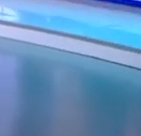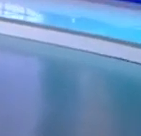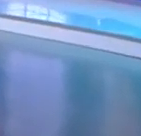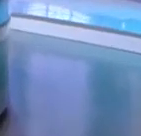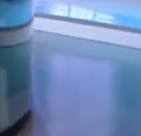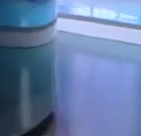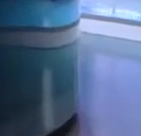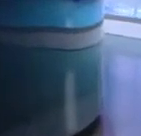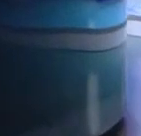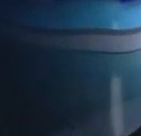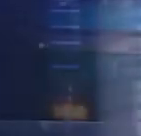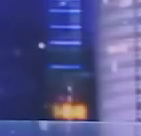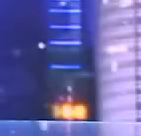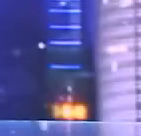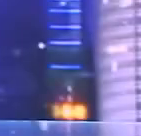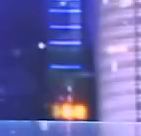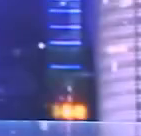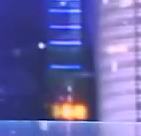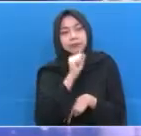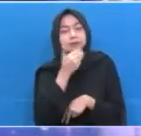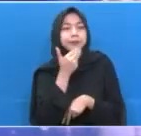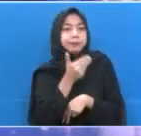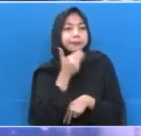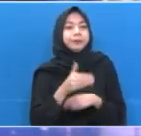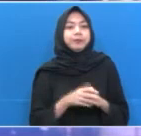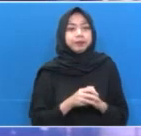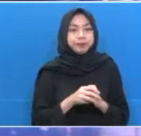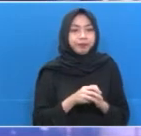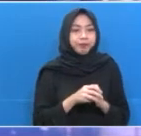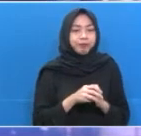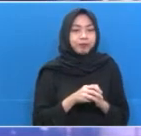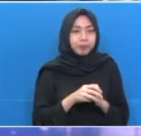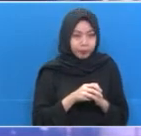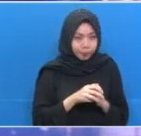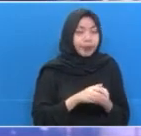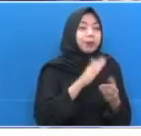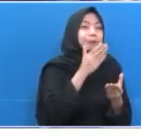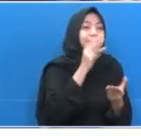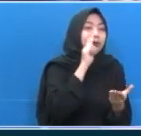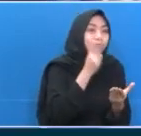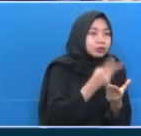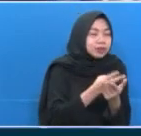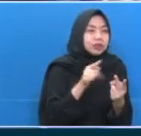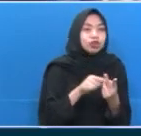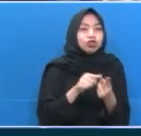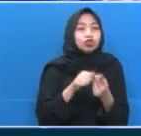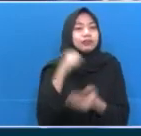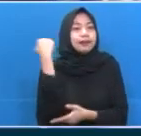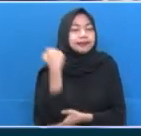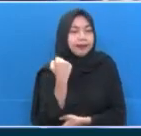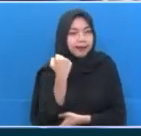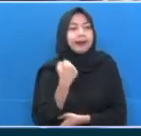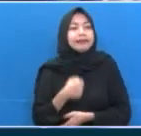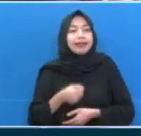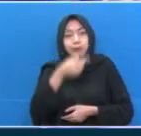Terima kasih anda kembali bersama kami di Kompas malam saudara pelimpahan tahap 2 atau penyerahan barang bukti dan tersangka kasus pembunuhan berencana